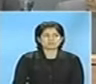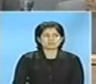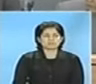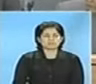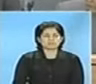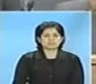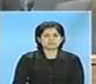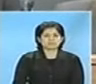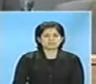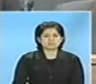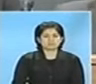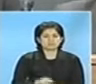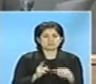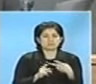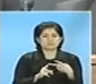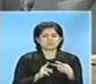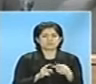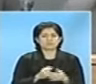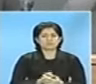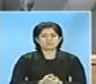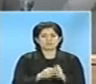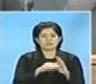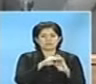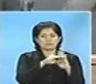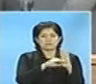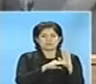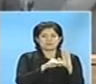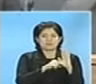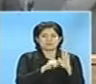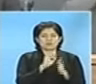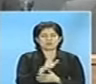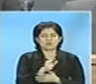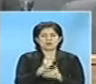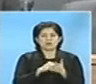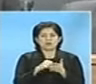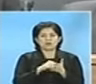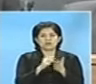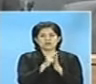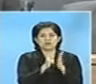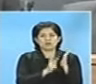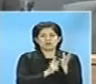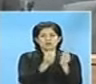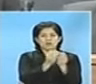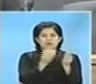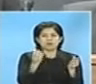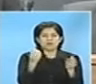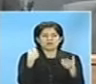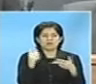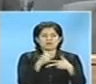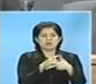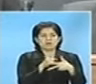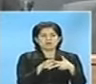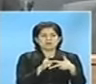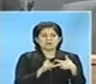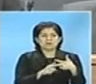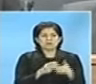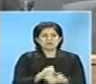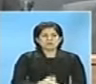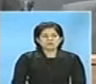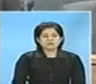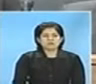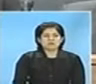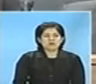อีกประการหนึ่งก็คือในร่างขอแก้ไขรัฐธรรมนูญทั้ง3ฉบับนั้นกำหนด